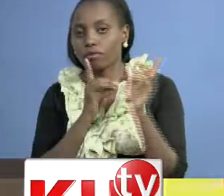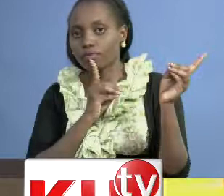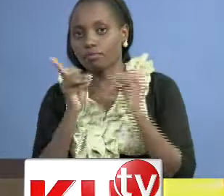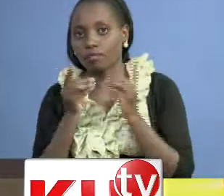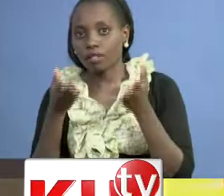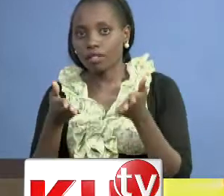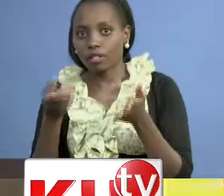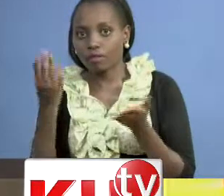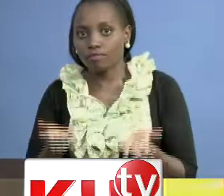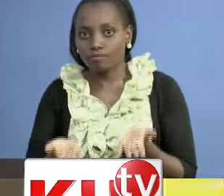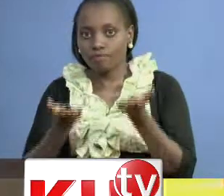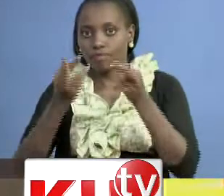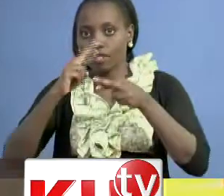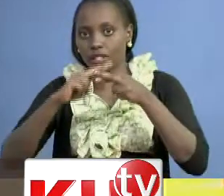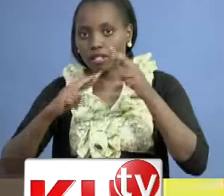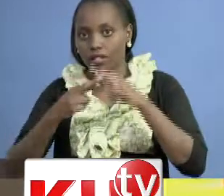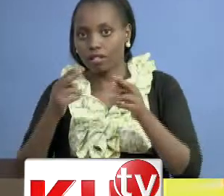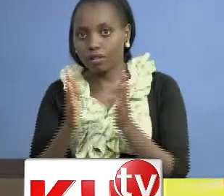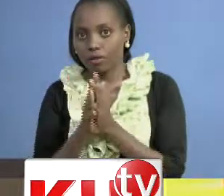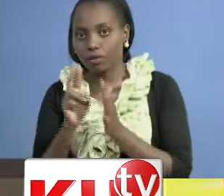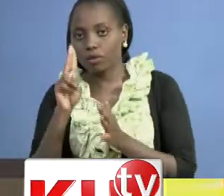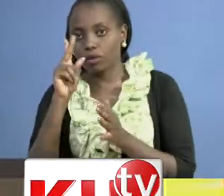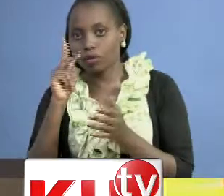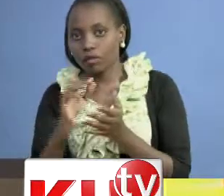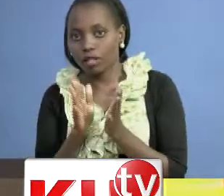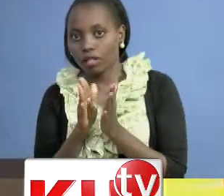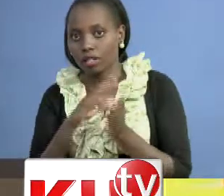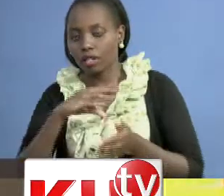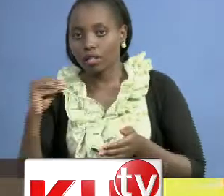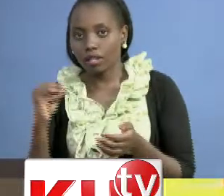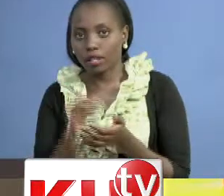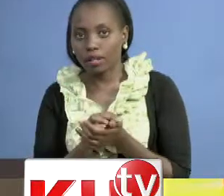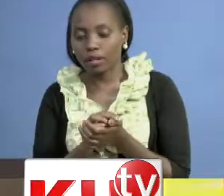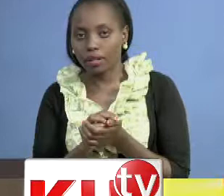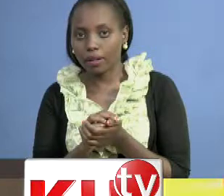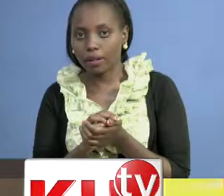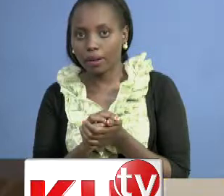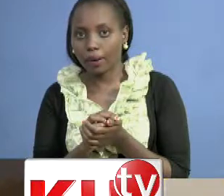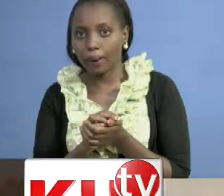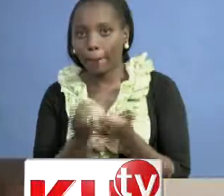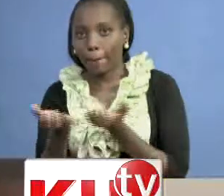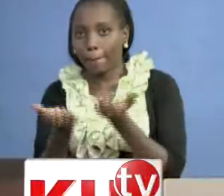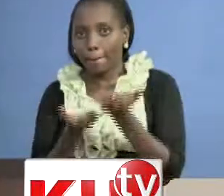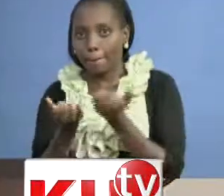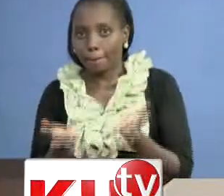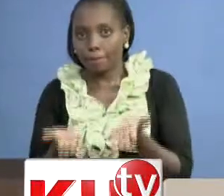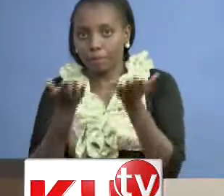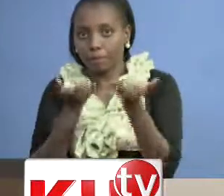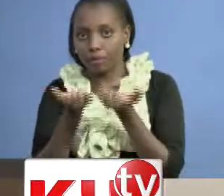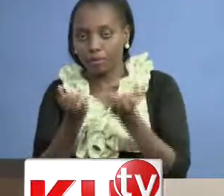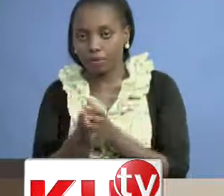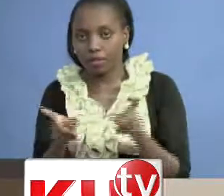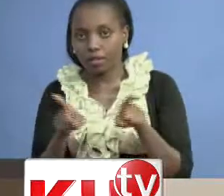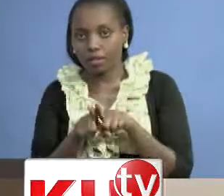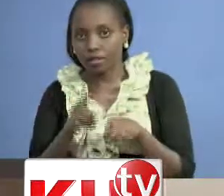inanuiwa kuimarisha uhusiano wa Kenya na Uingereza pamoja na kuinadi Kenya kama eneo tajika kwa uwekezaji. Katika